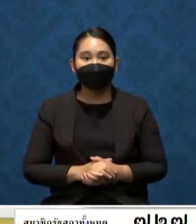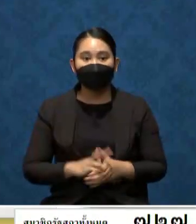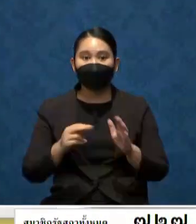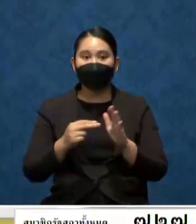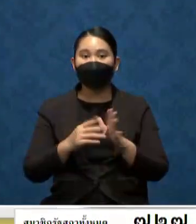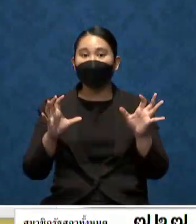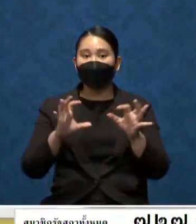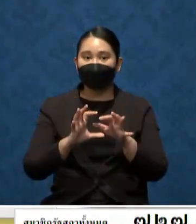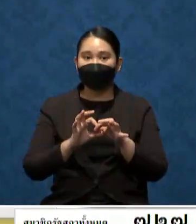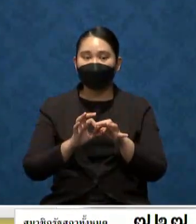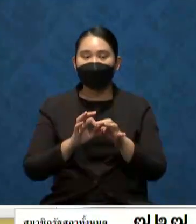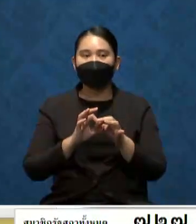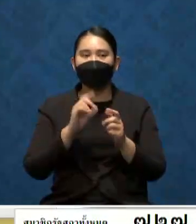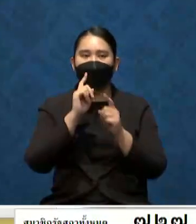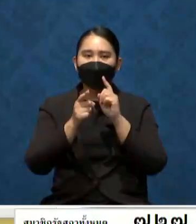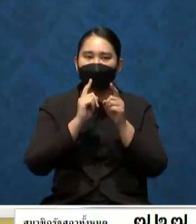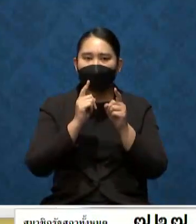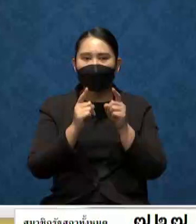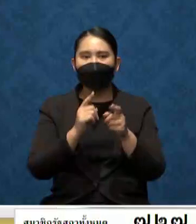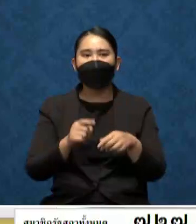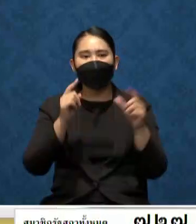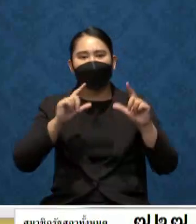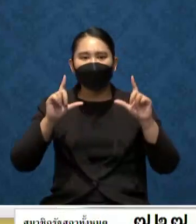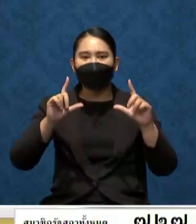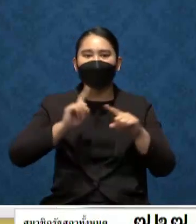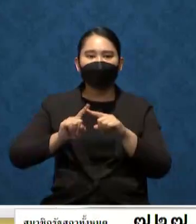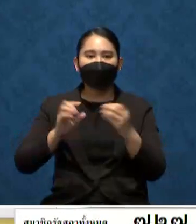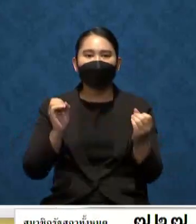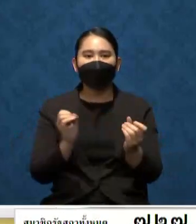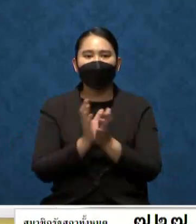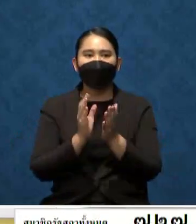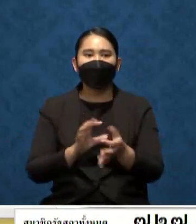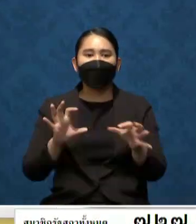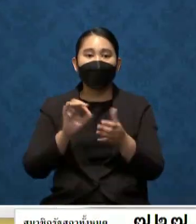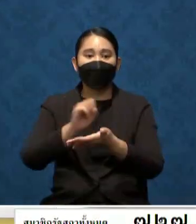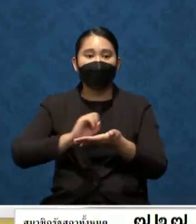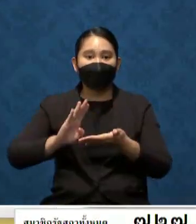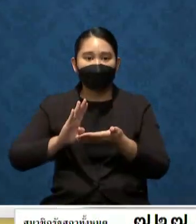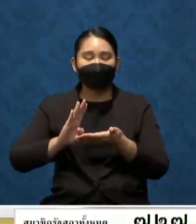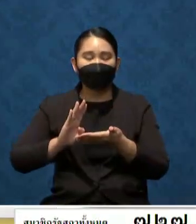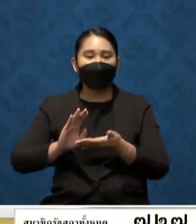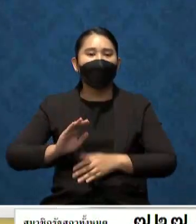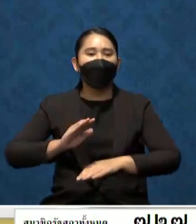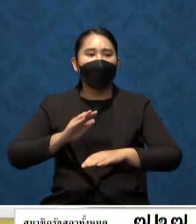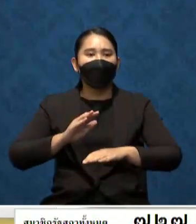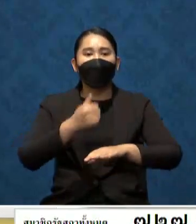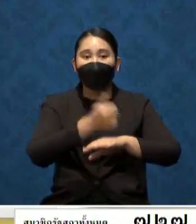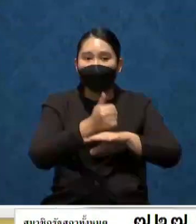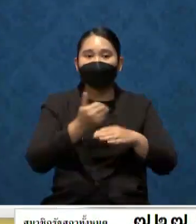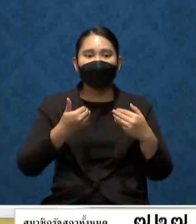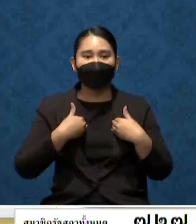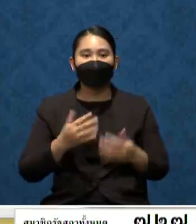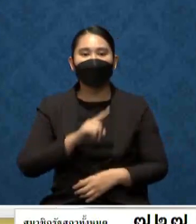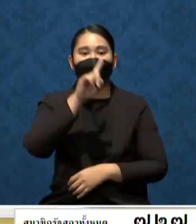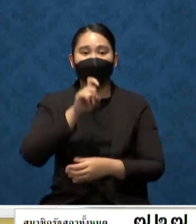พากษ์วิจารณ์ที่อาจจะมินเมย์หรือเปล่าที่จะไปกระทบกระเทือนสถาบันเบื้องสูงหรือเปล่านะผมก็ขออนุญาตตั้ง